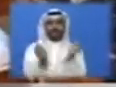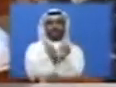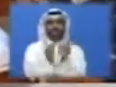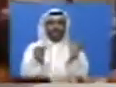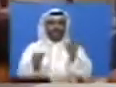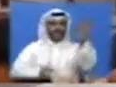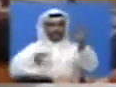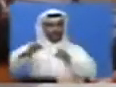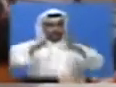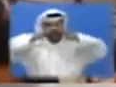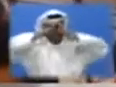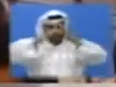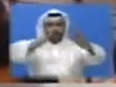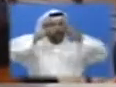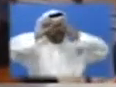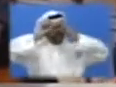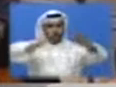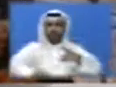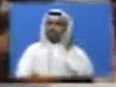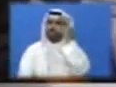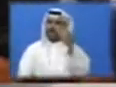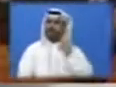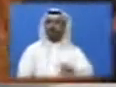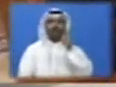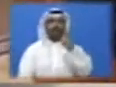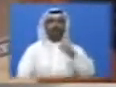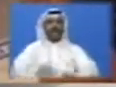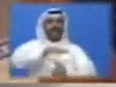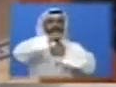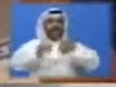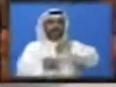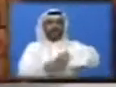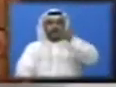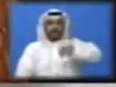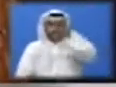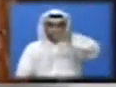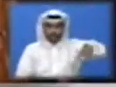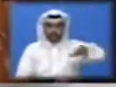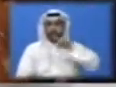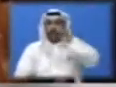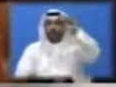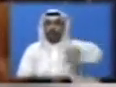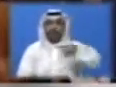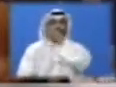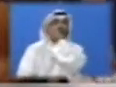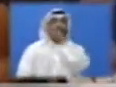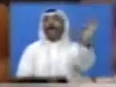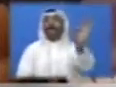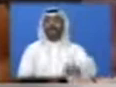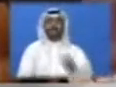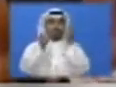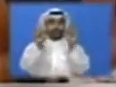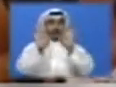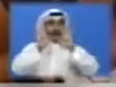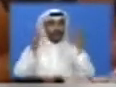السياسية، كما أعرب عن شكره العميق لرئيس مجلس الأمة ومجلس الوزراء والمواطنين وكافة شرائح